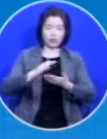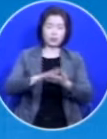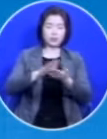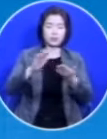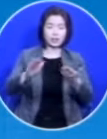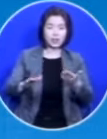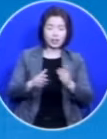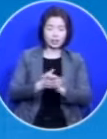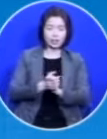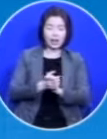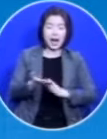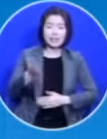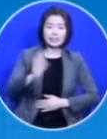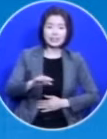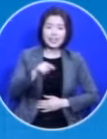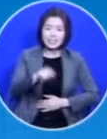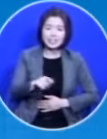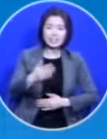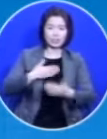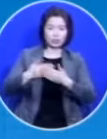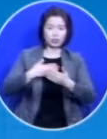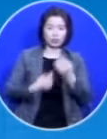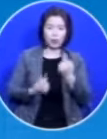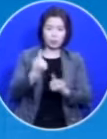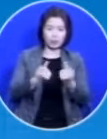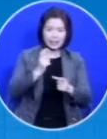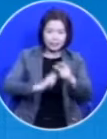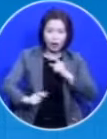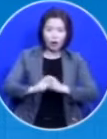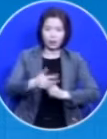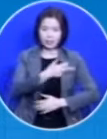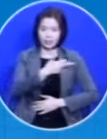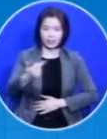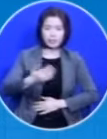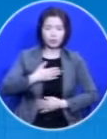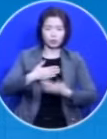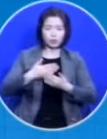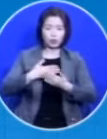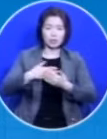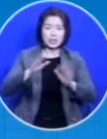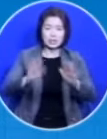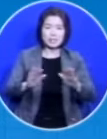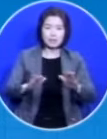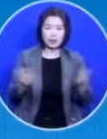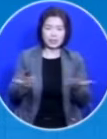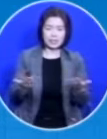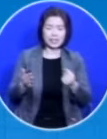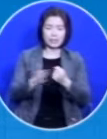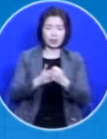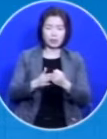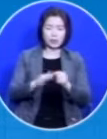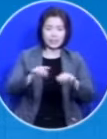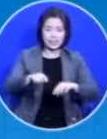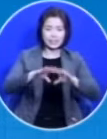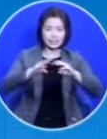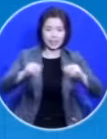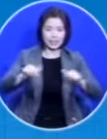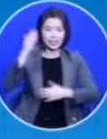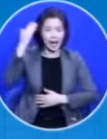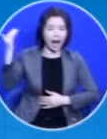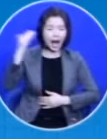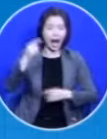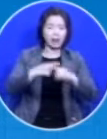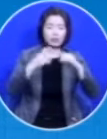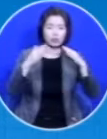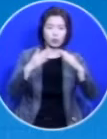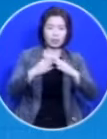두렵습니다 그러나 그 두려움보다 더 큰 두려움은 이번 일로이 땅이 한국 교회에서 영원히